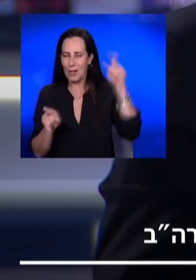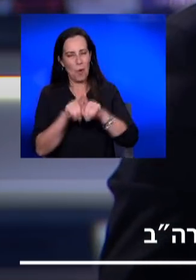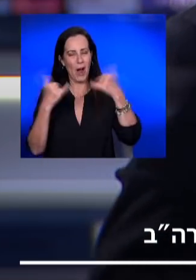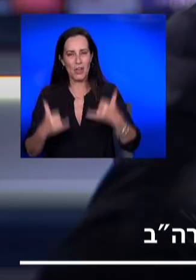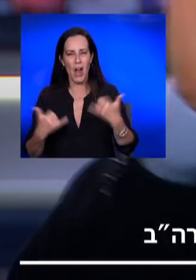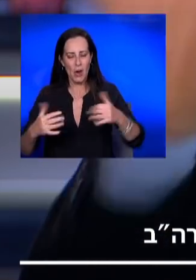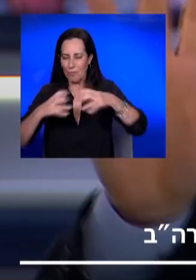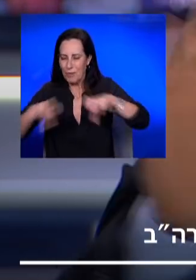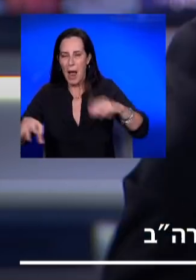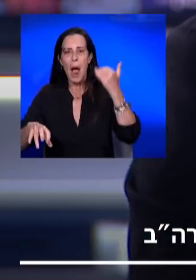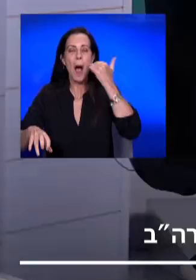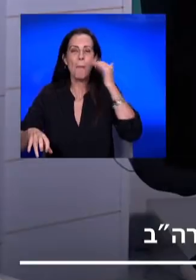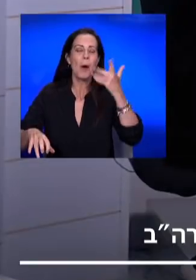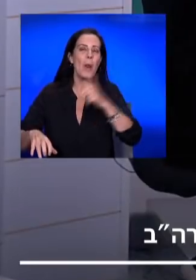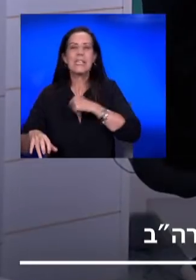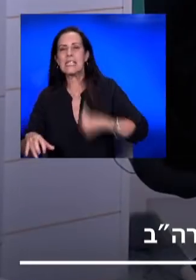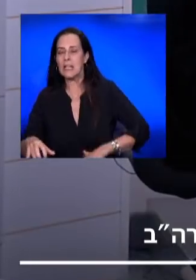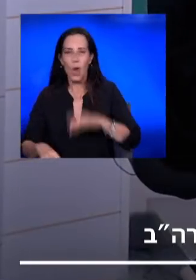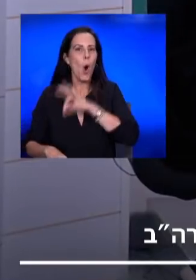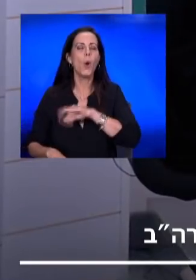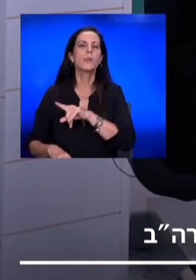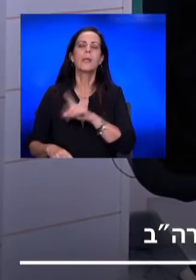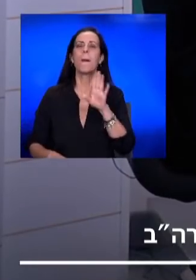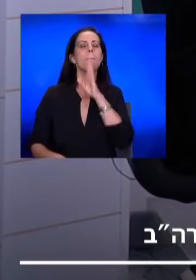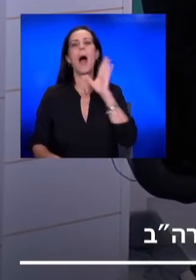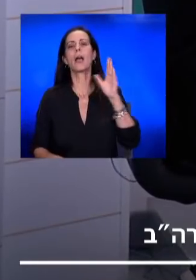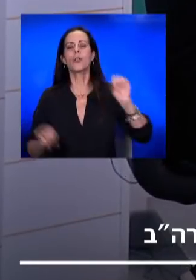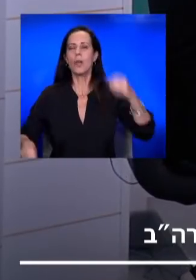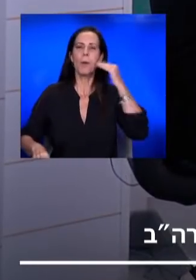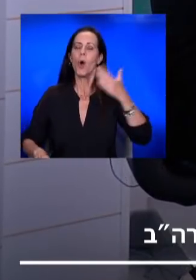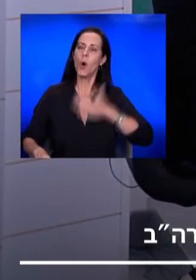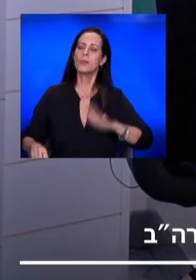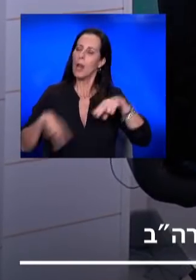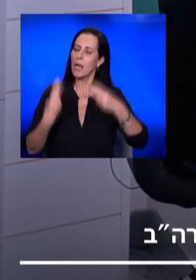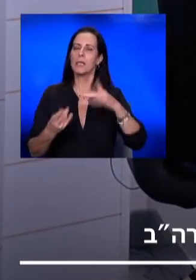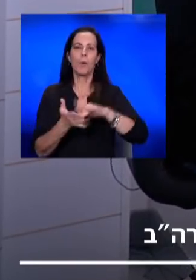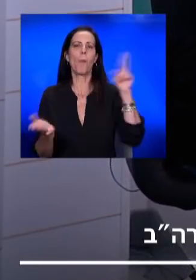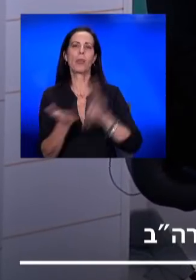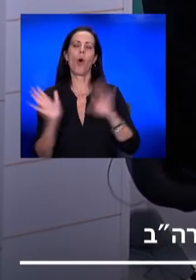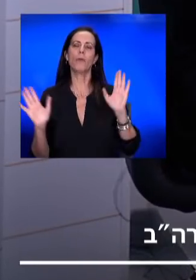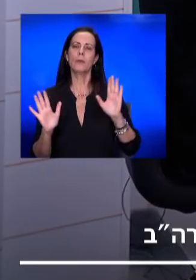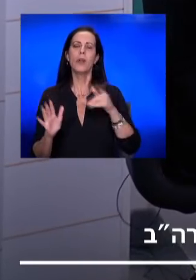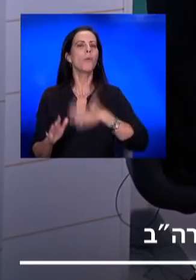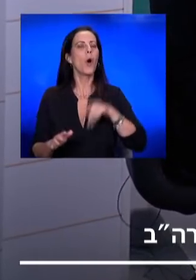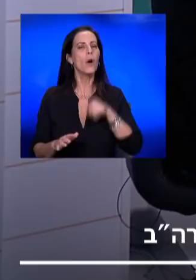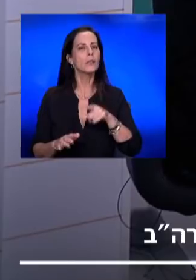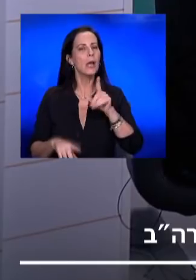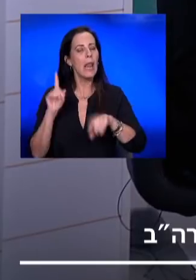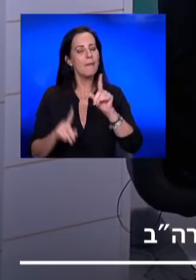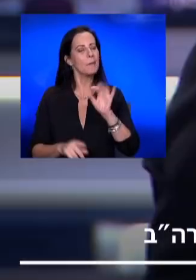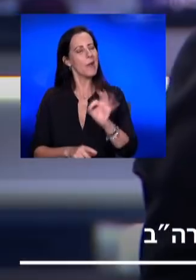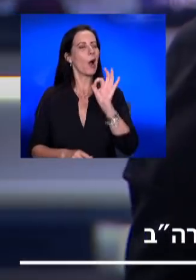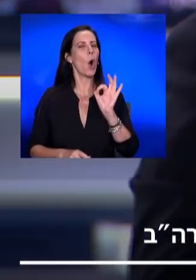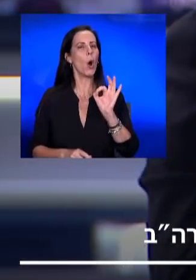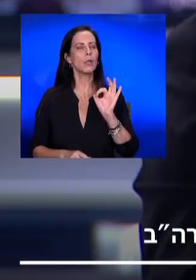הכתבים זה ארצות הברית ואולי סין. רוסיה היא מטרד שביידן רוצה להחזיר אותו לקופסה, שיהיה שם לפעמים יעקוץ, לא יטריד